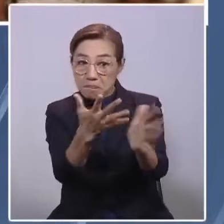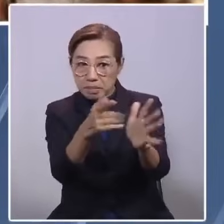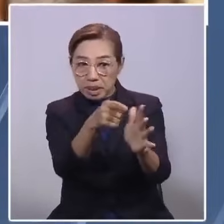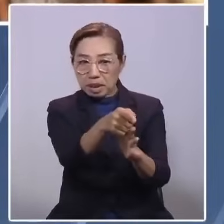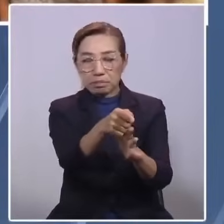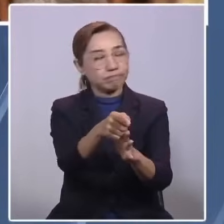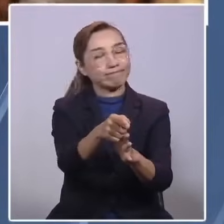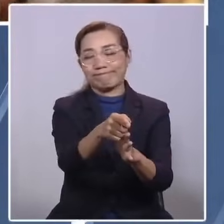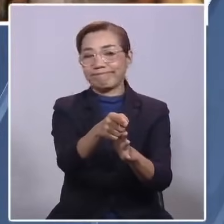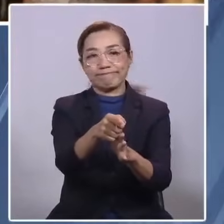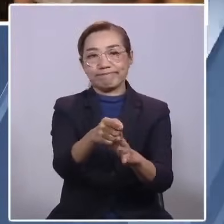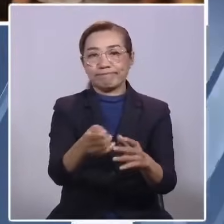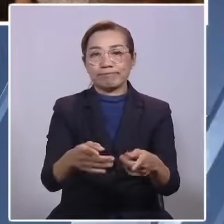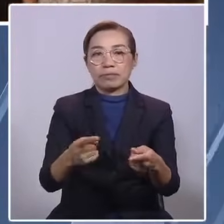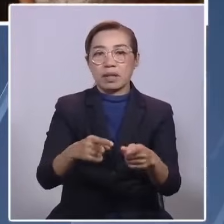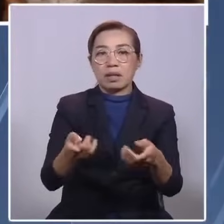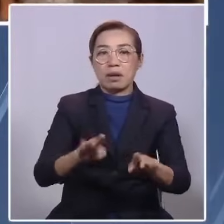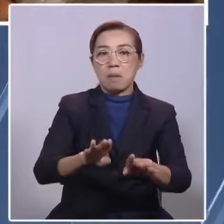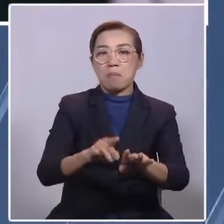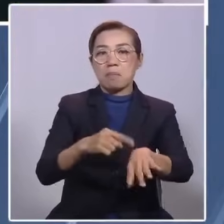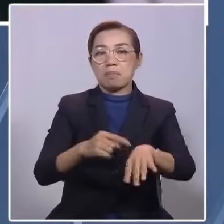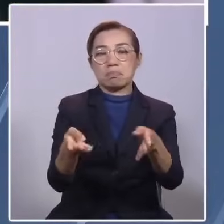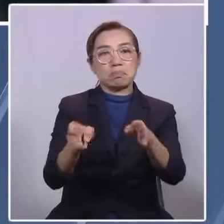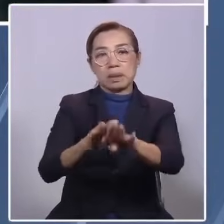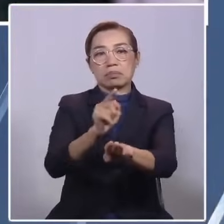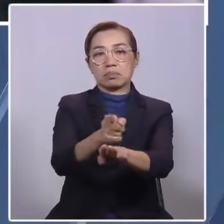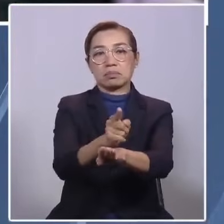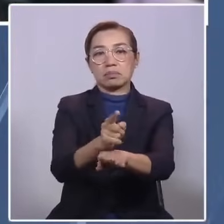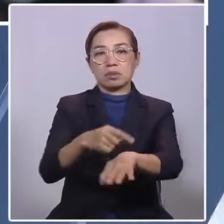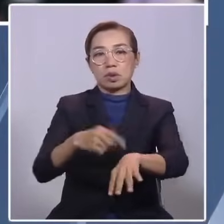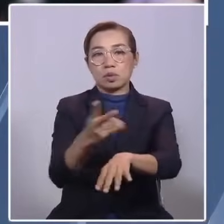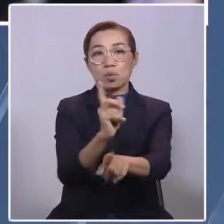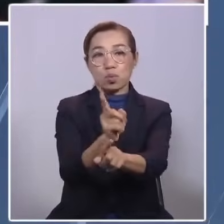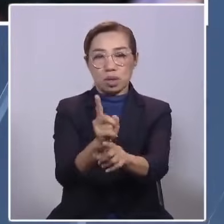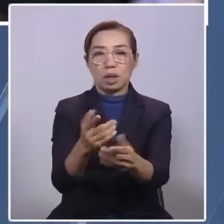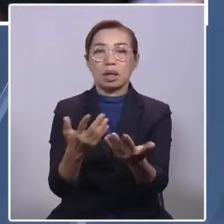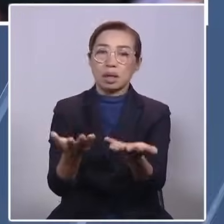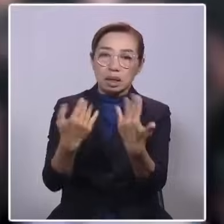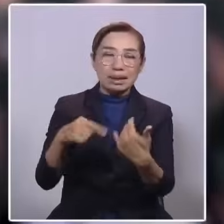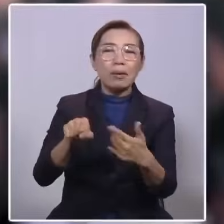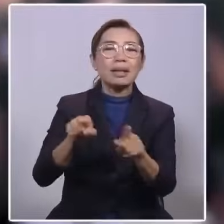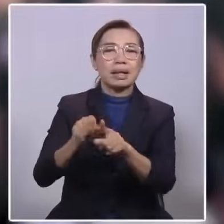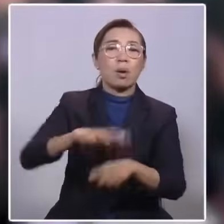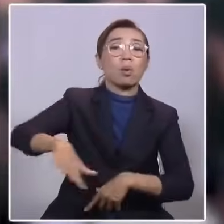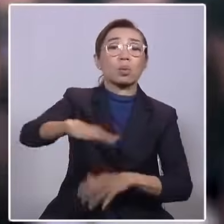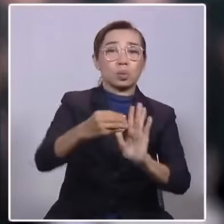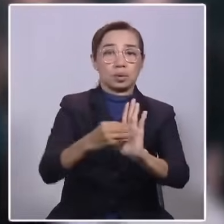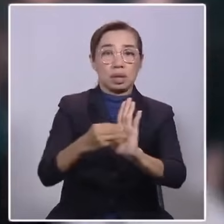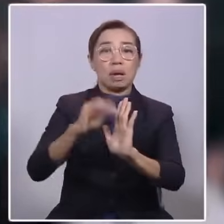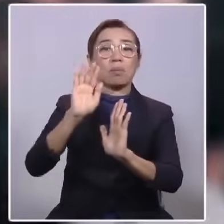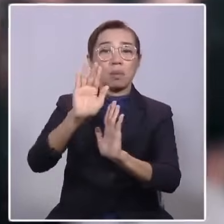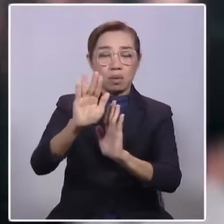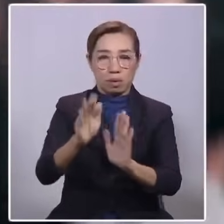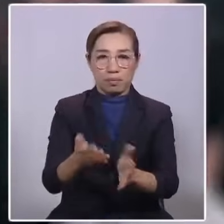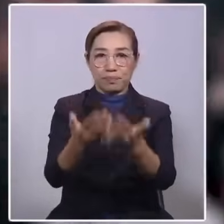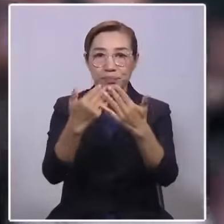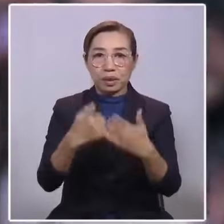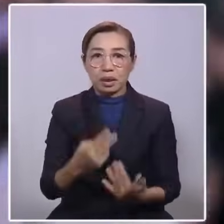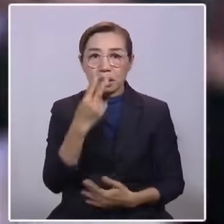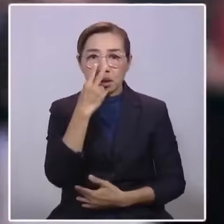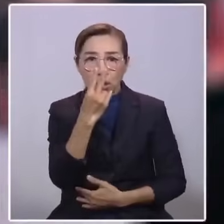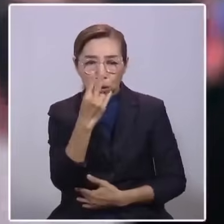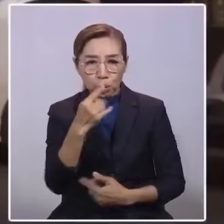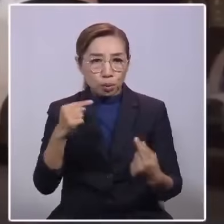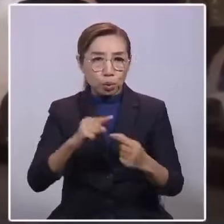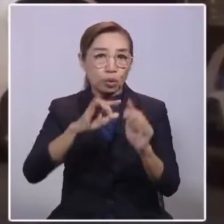ถใสเิดนะคะนะครับก็อ่ะก็ดูกันแล้วกันนะครับอันนี้คือในพื้นที่ของกรุงเทพมหานครข้ามไปดูใน